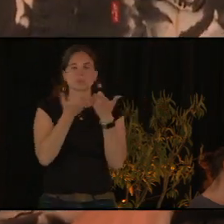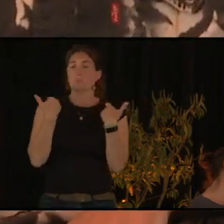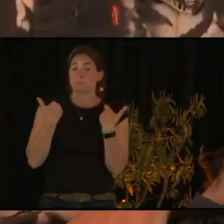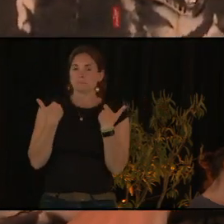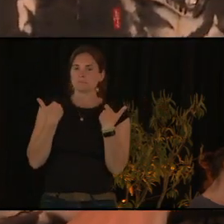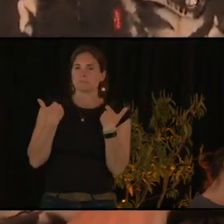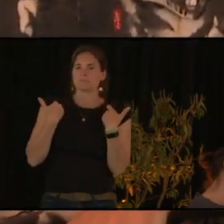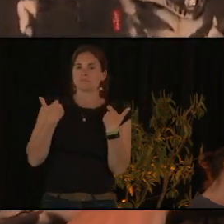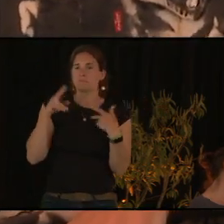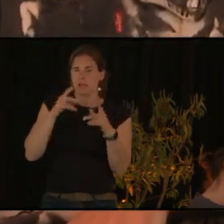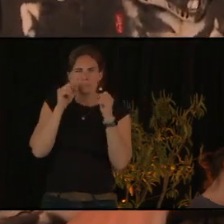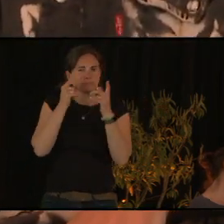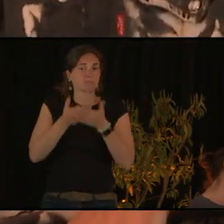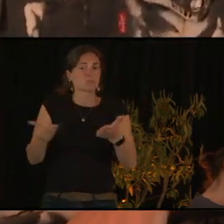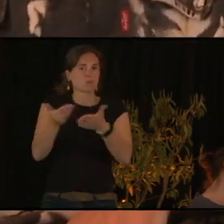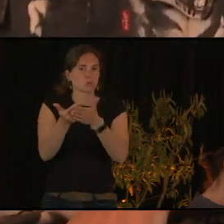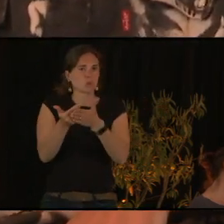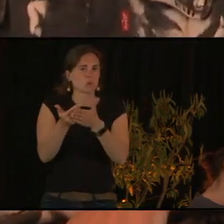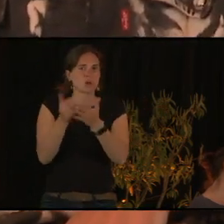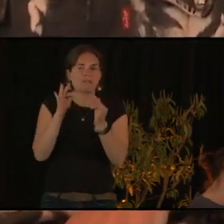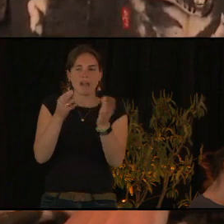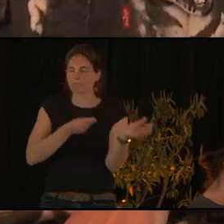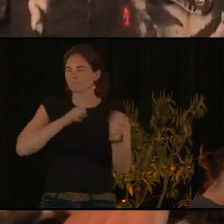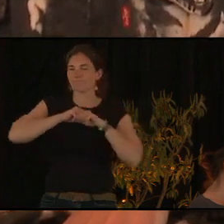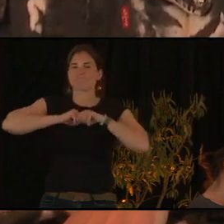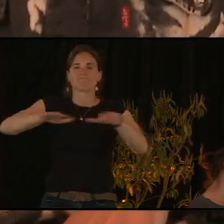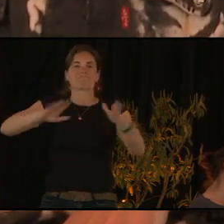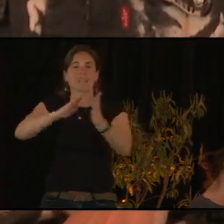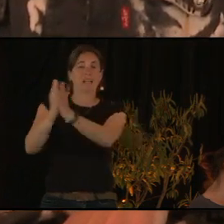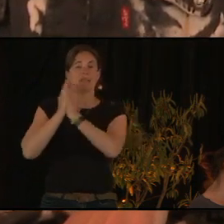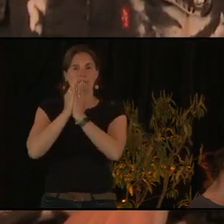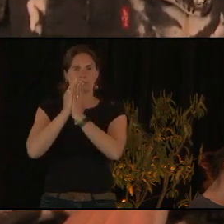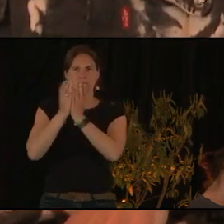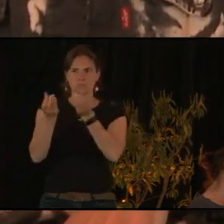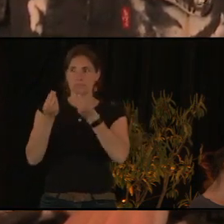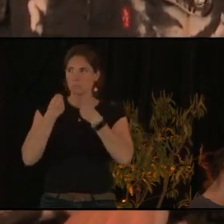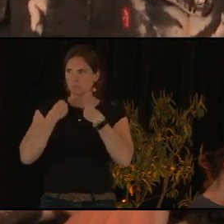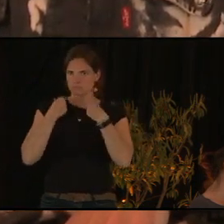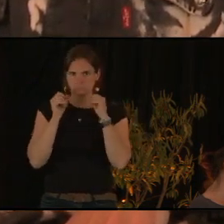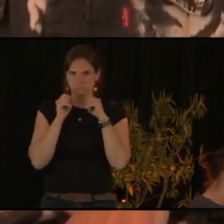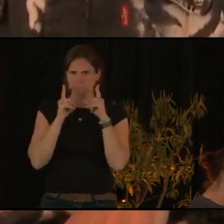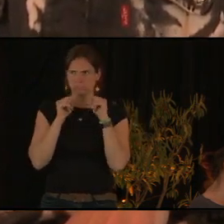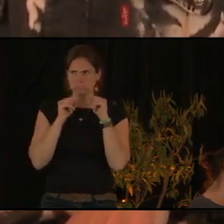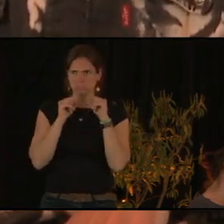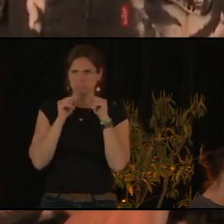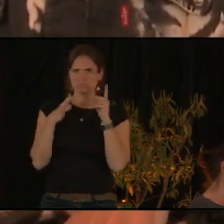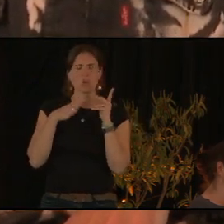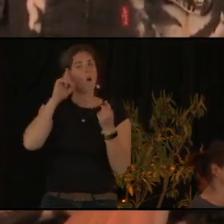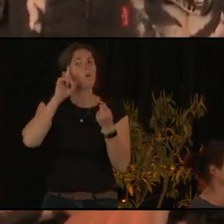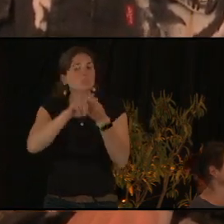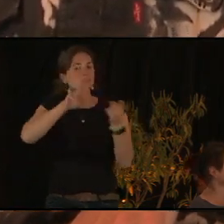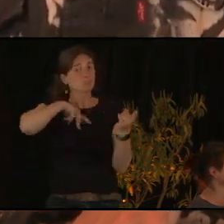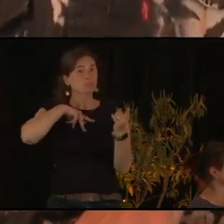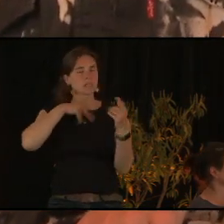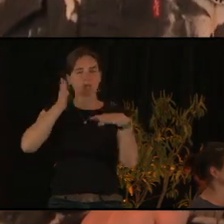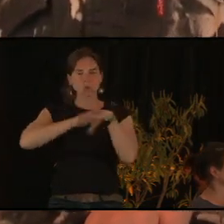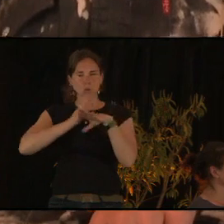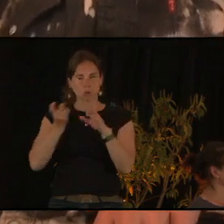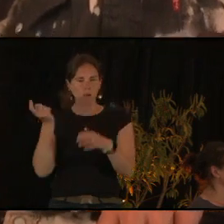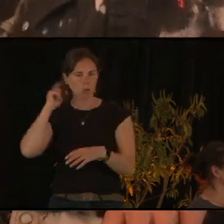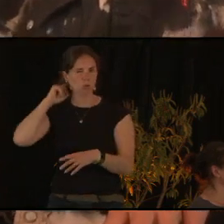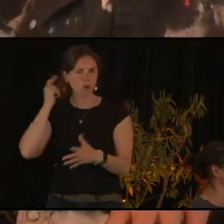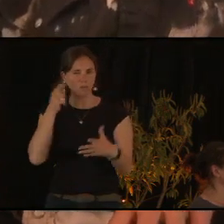de tôle, enfin qu'il aplatit, puis voilà, puis avec de la, enfin bon, il explique en fait avec quelle matière il la colle, etc. Puis moi j'ai vu faire ça. Alors après là, ça pour